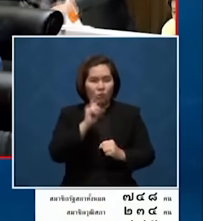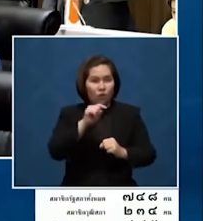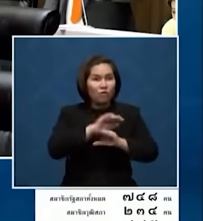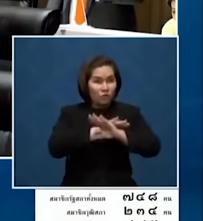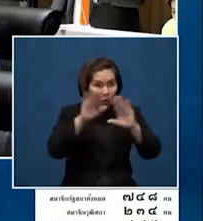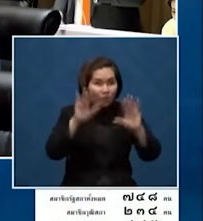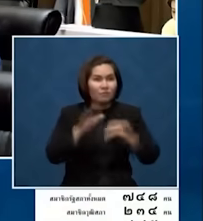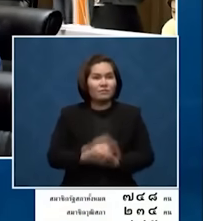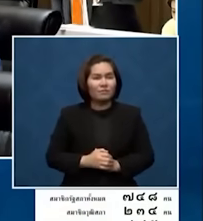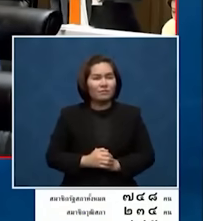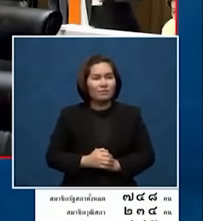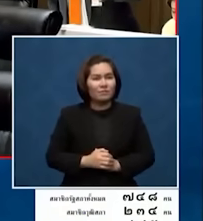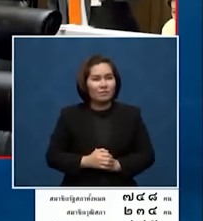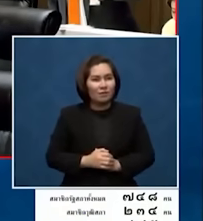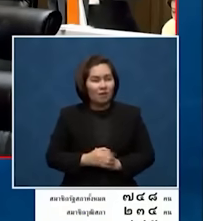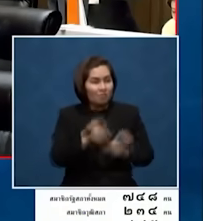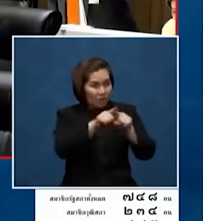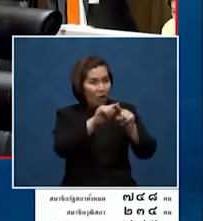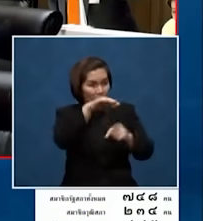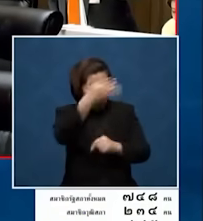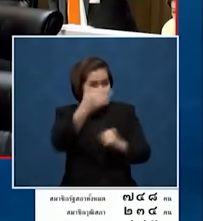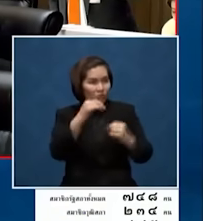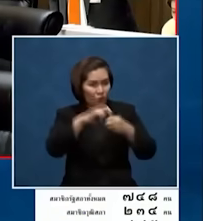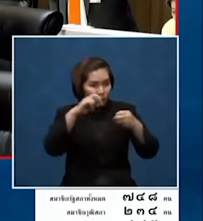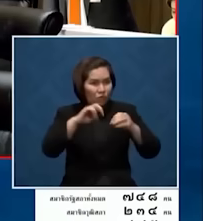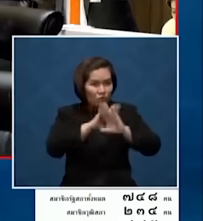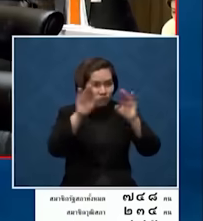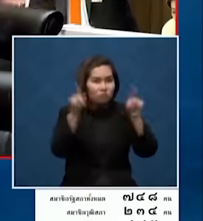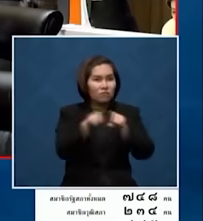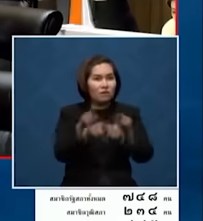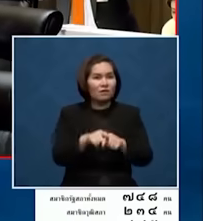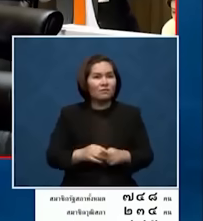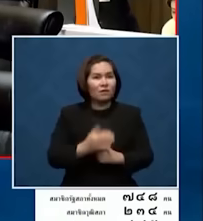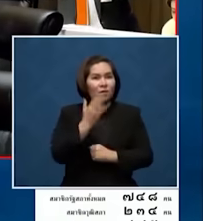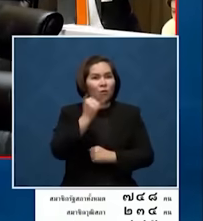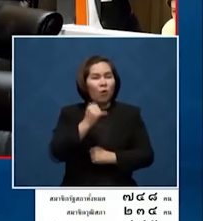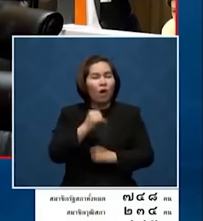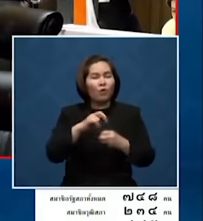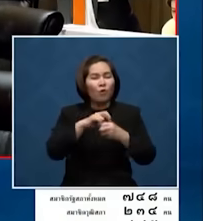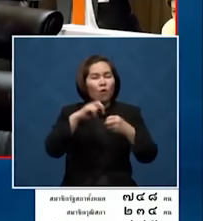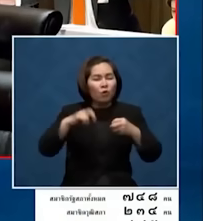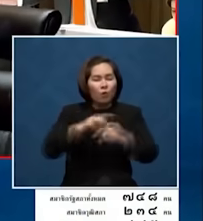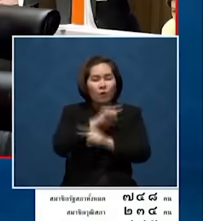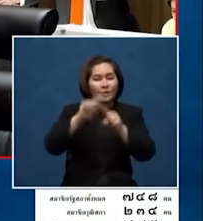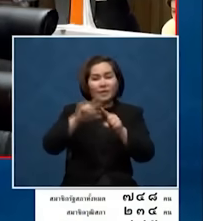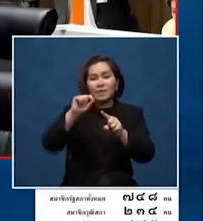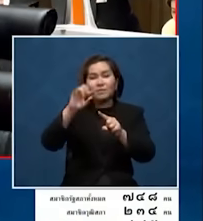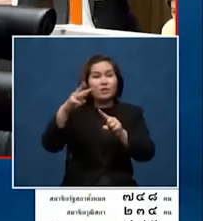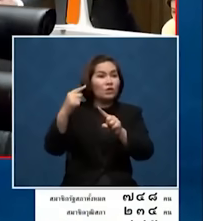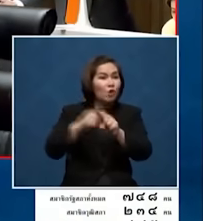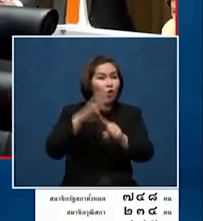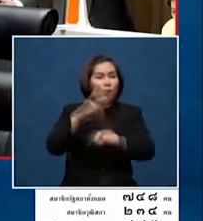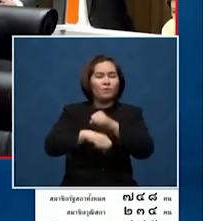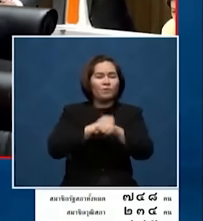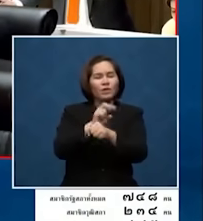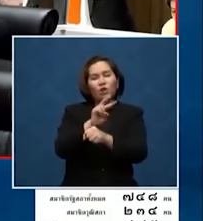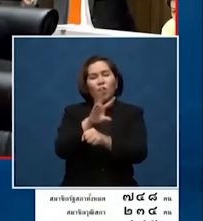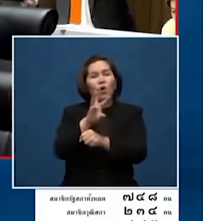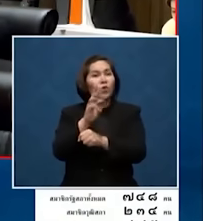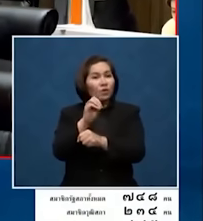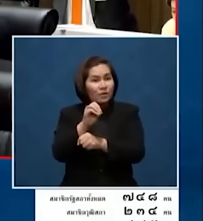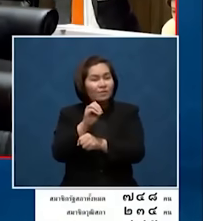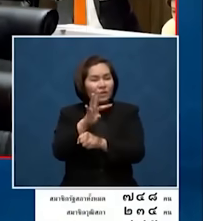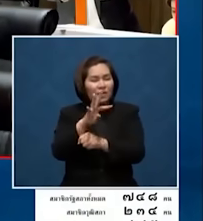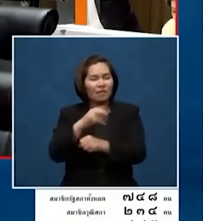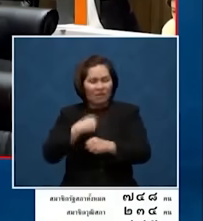กันเมื่อ2ปีก่อนเนี่ยกับตอนนี้มันไม่เหมือนกันนะตอนนี้มันเหมือนกับมันมีเรื่องของมาตรา112เข้ามาด้วยเราถึงปล่อยให้คุณไปไม่